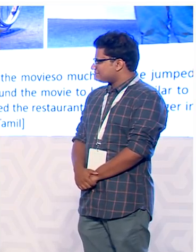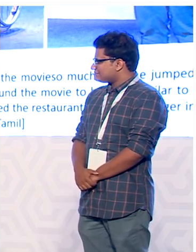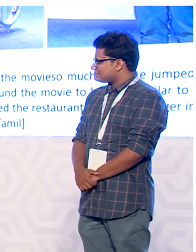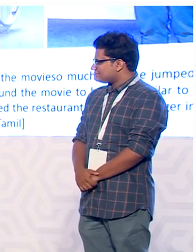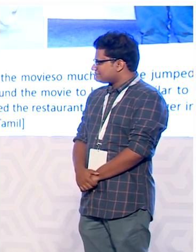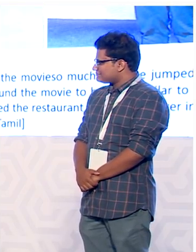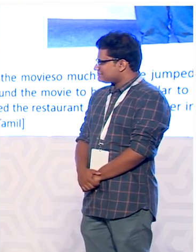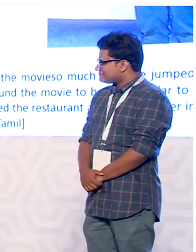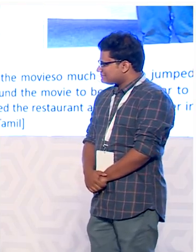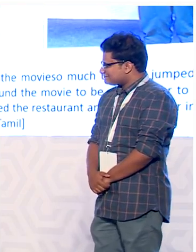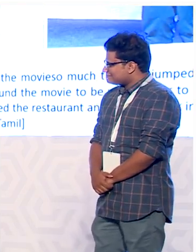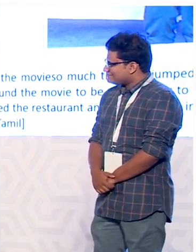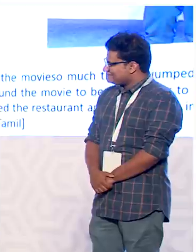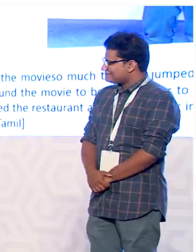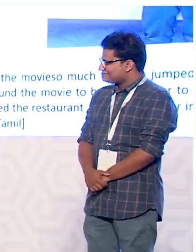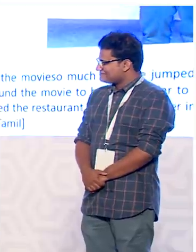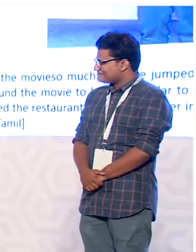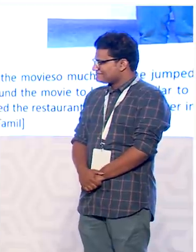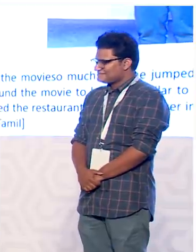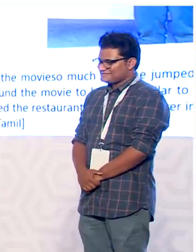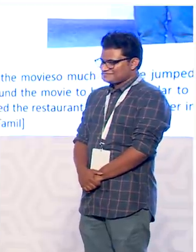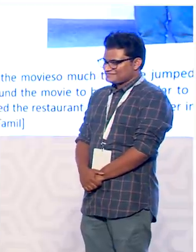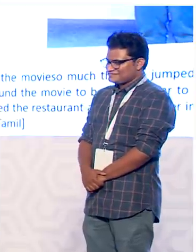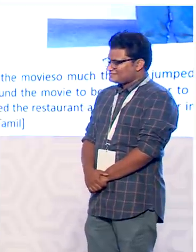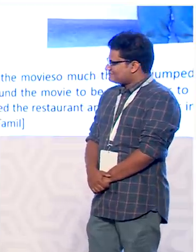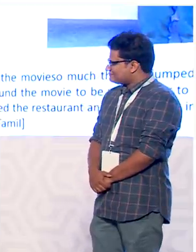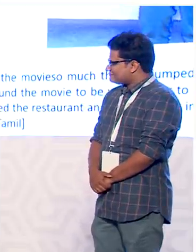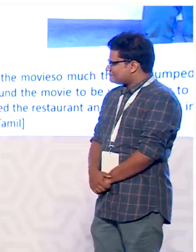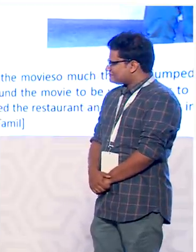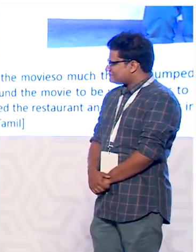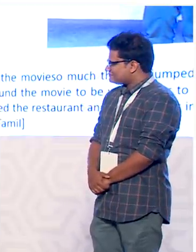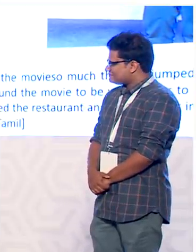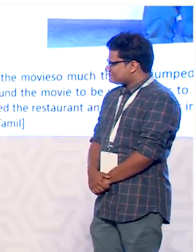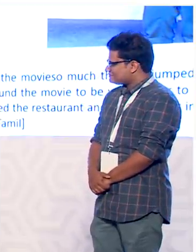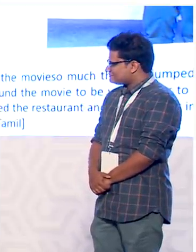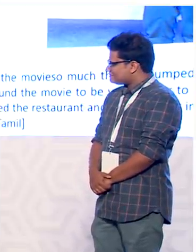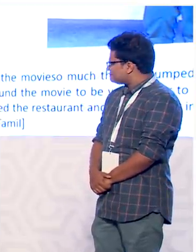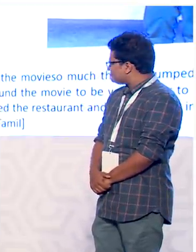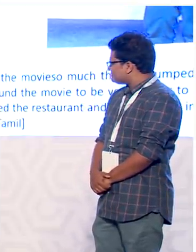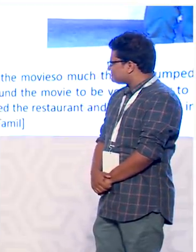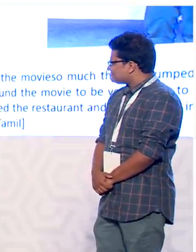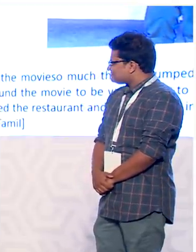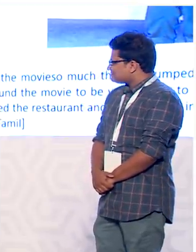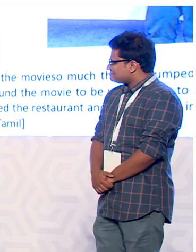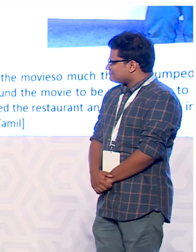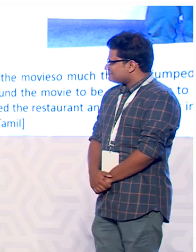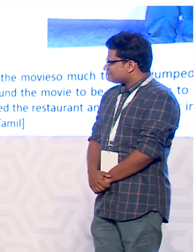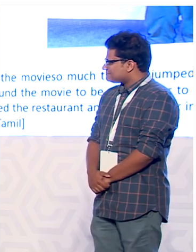சீரகடிக்கும் ஆசை முத்து முத்து ஆசை முடிந்து வைத்த